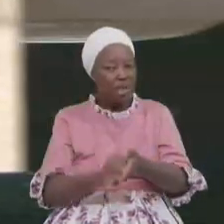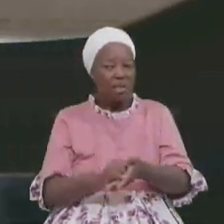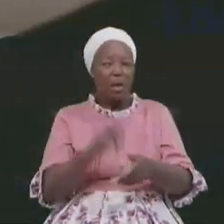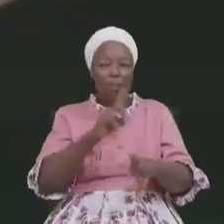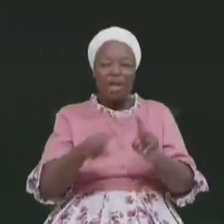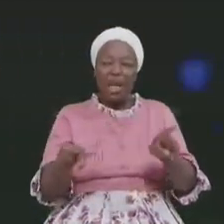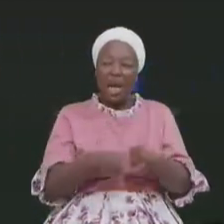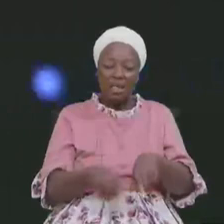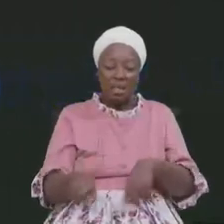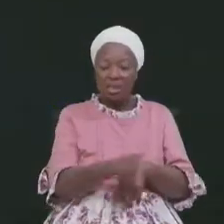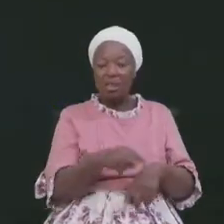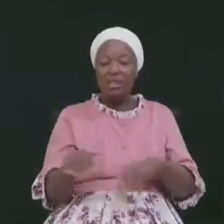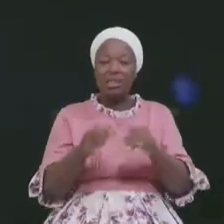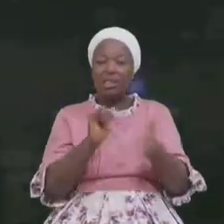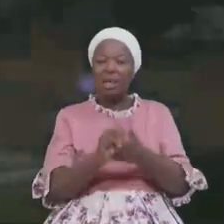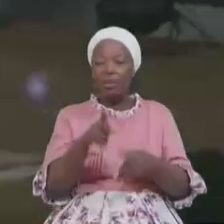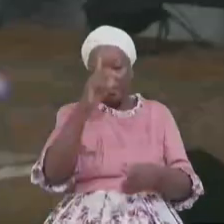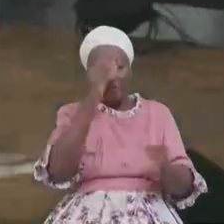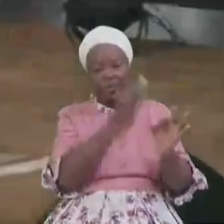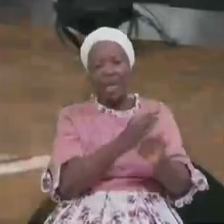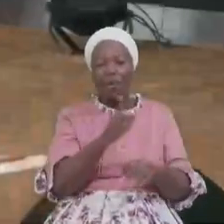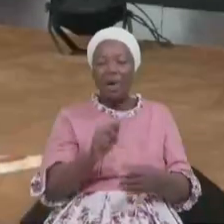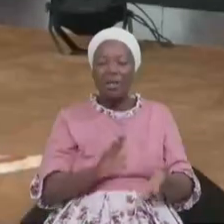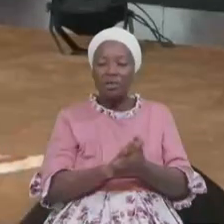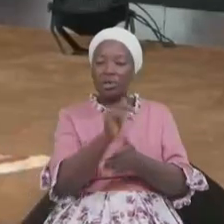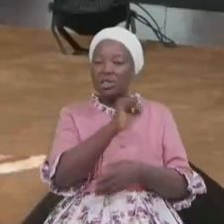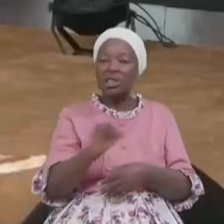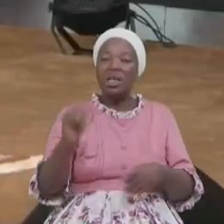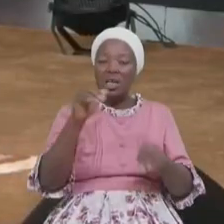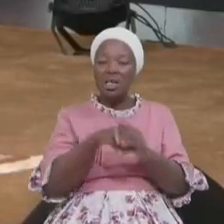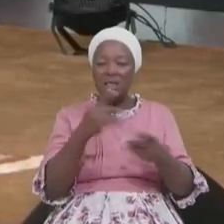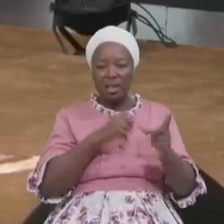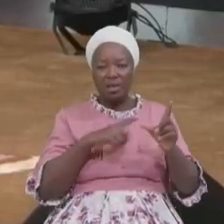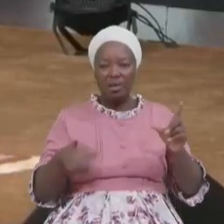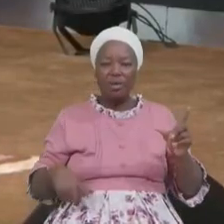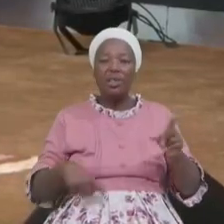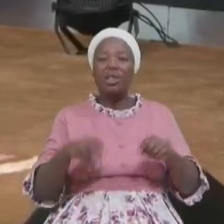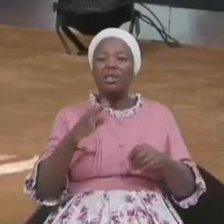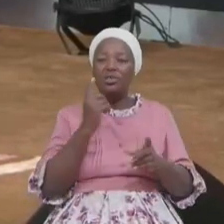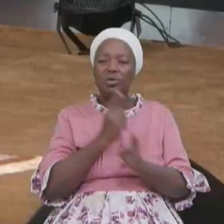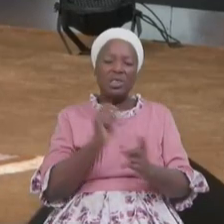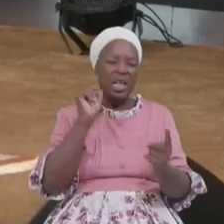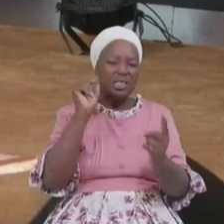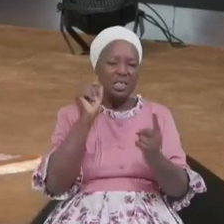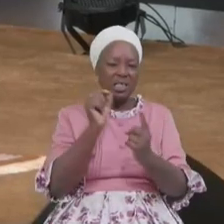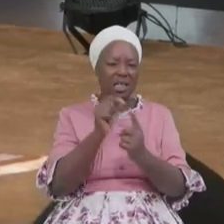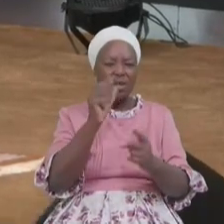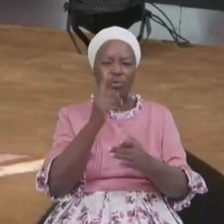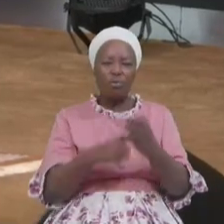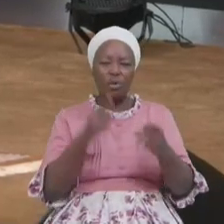foi, en faisant confiance au Seigneur, exactement ce que Dieu a dit